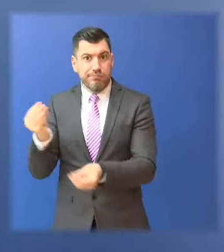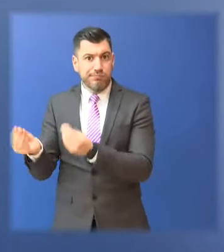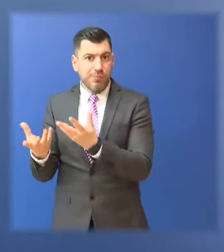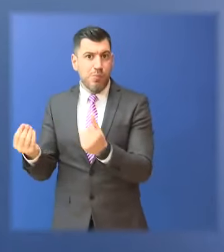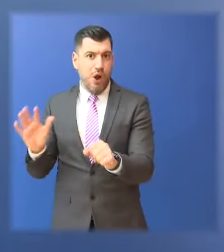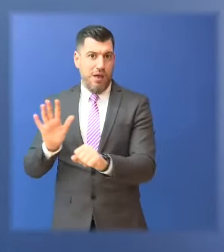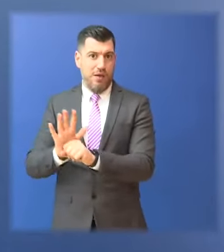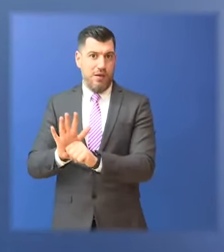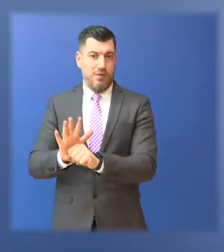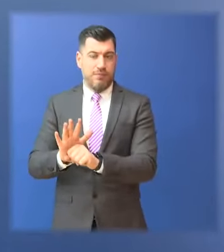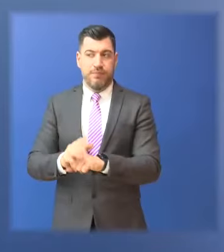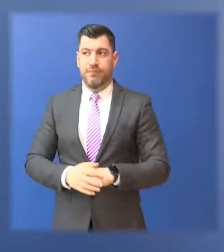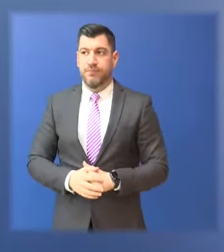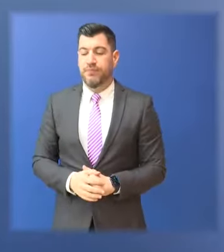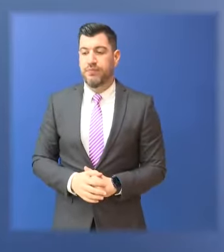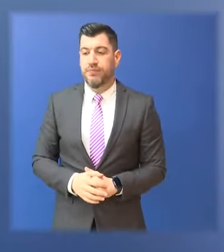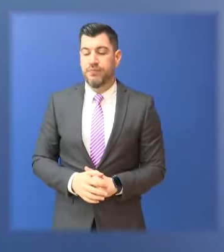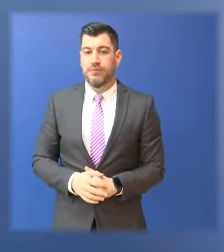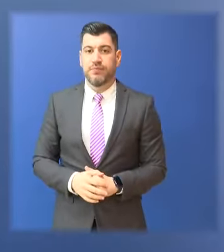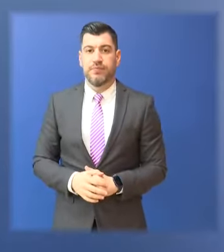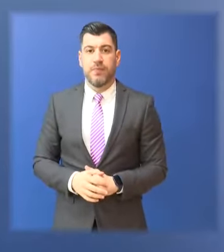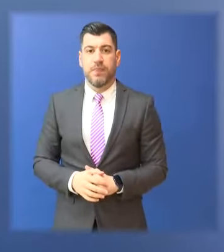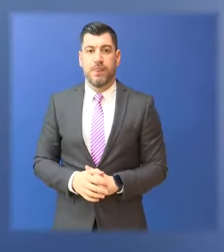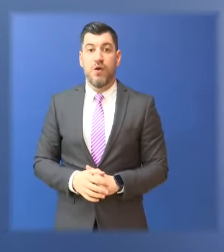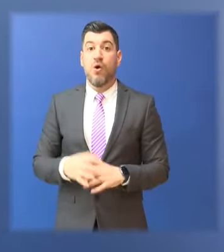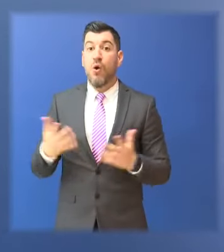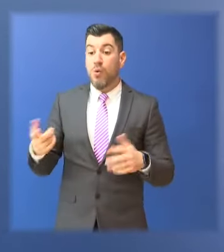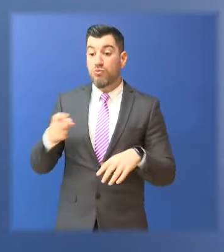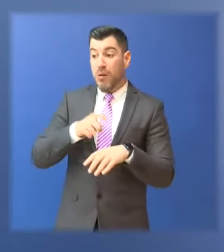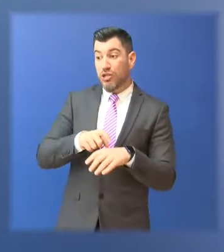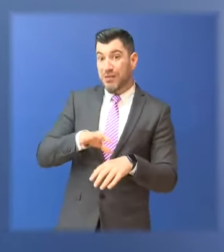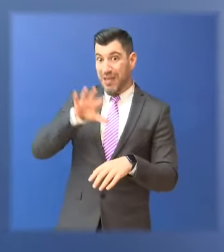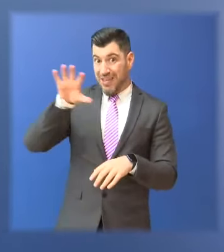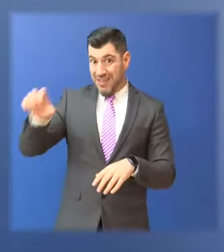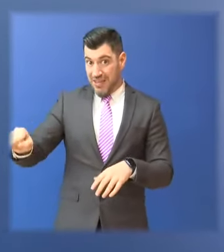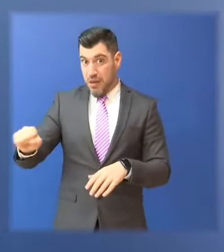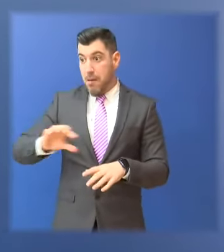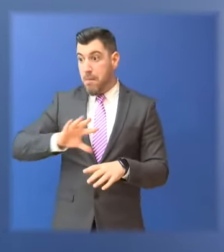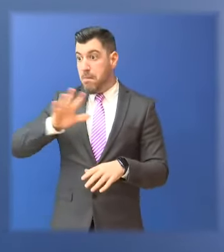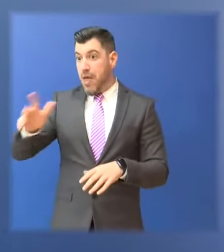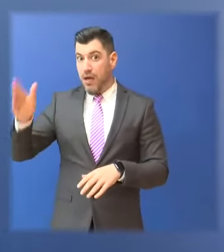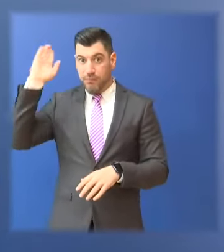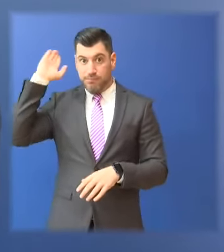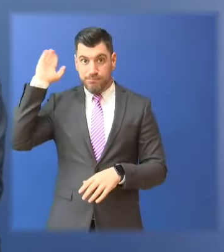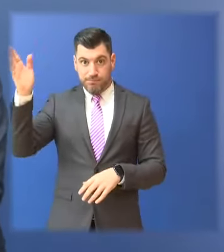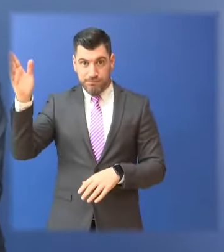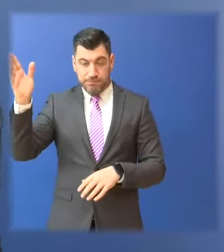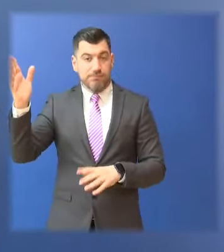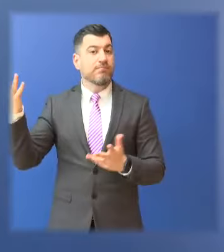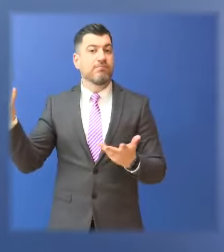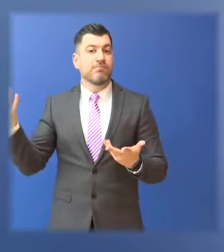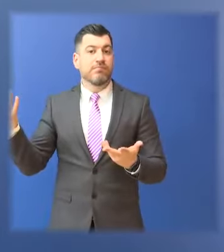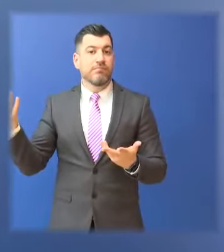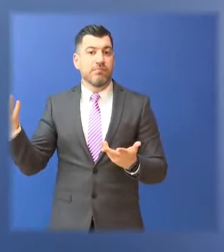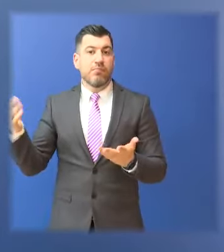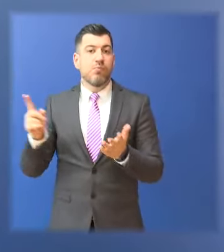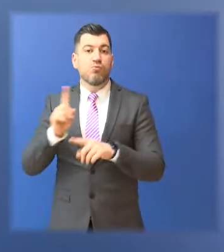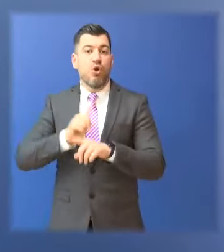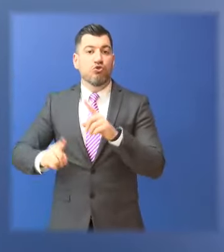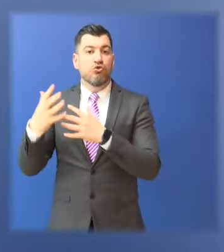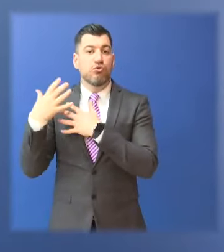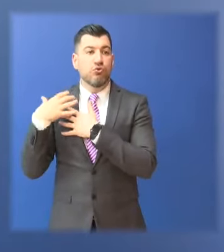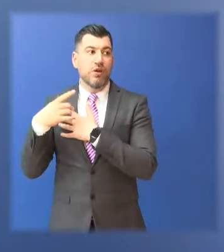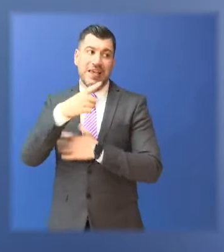της ανάδειξης και του εντοπισμού μέχρι το σημείο της τελικής κρίσης μεσολάβει κάτι που είναι το πιο σημαντικό. Η δικαιοσύνη, η οποία λειτουργεί